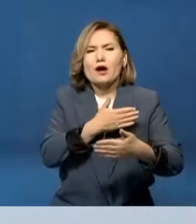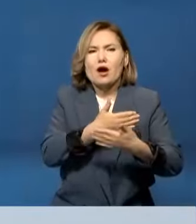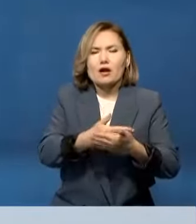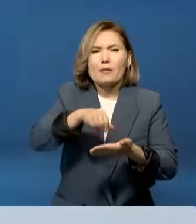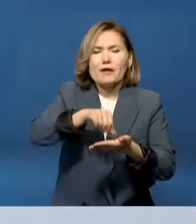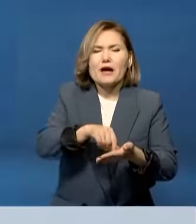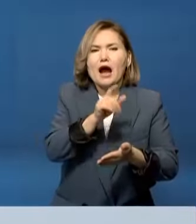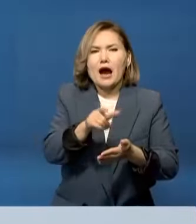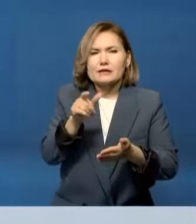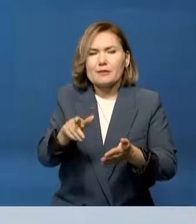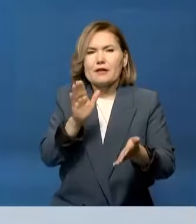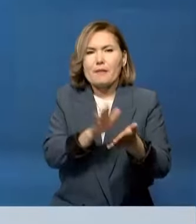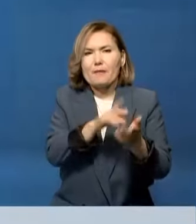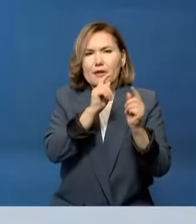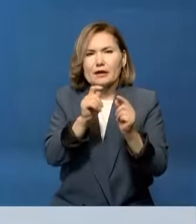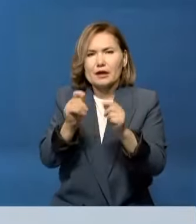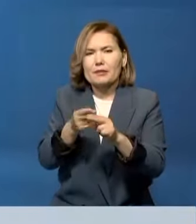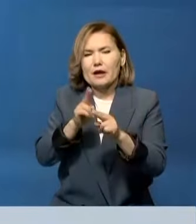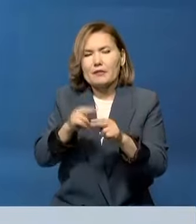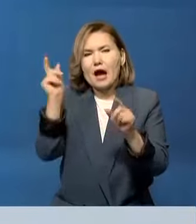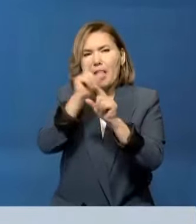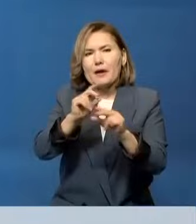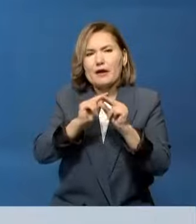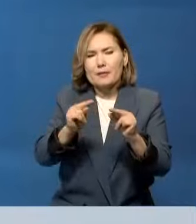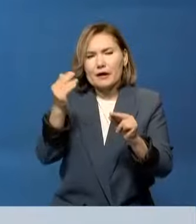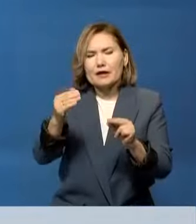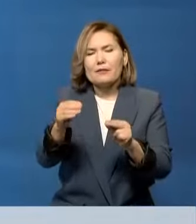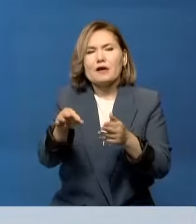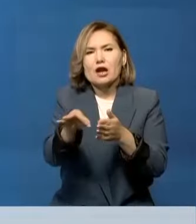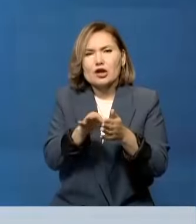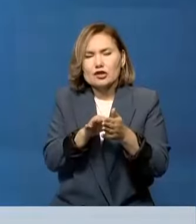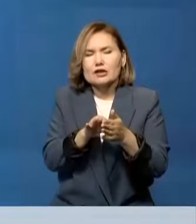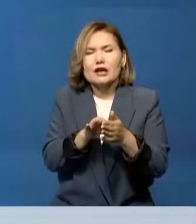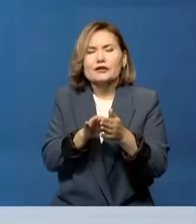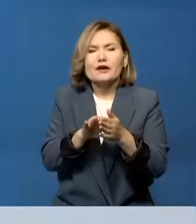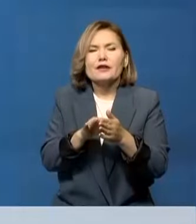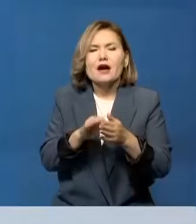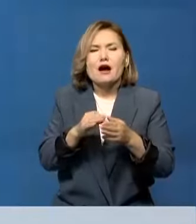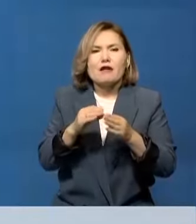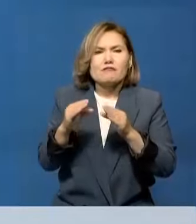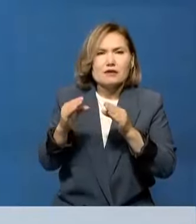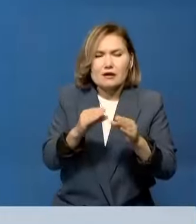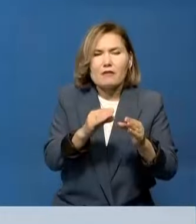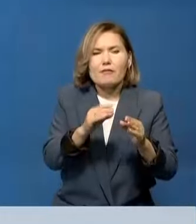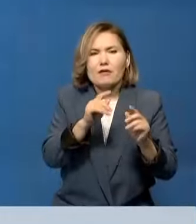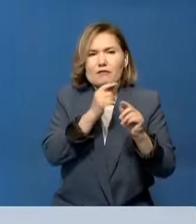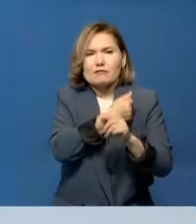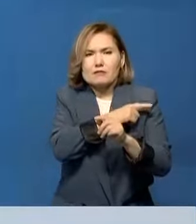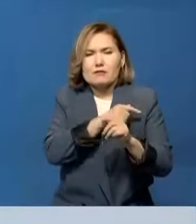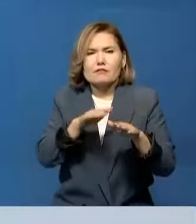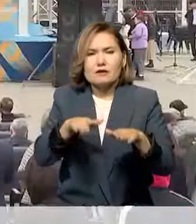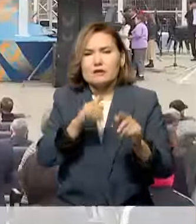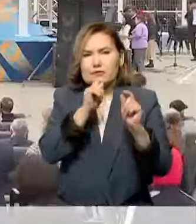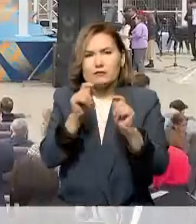үлес қосқан азаматтар марапатталды. Сондай-ақ білім ошақтары мен жедел жәрдем бекеттеріне жаңа көліктер табысталды.